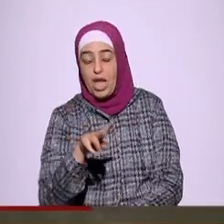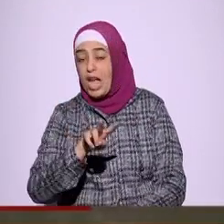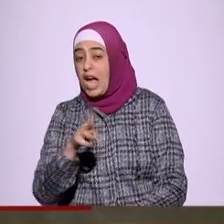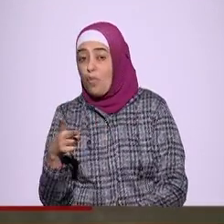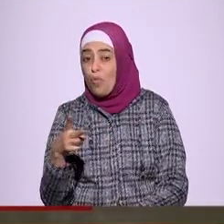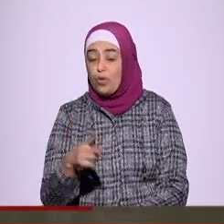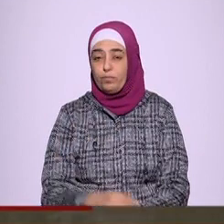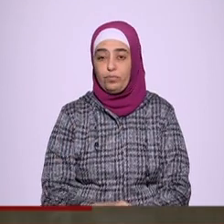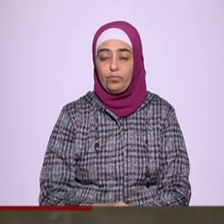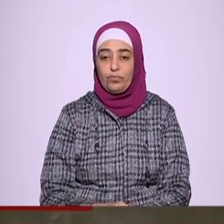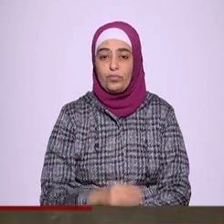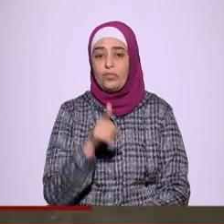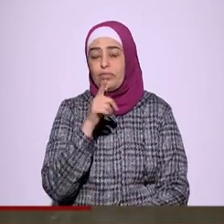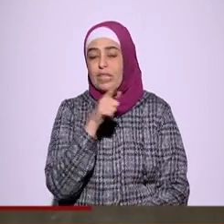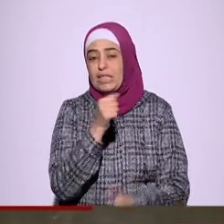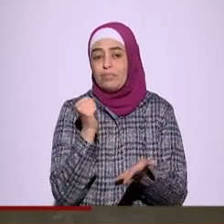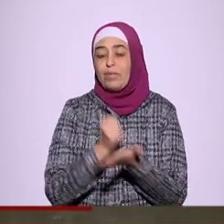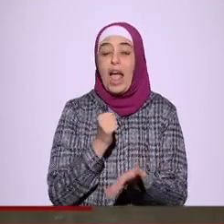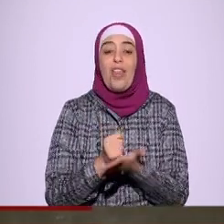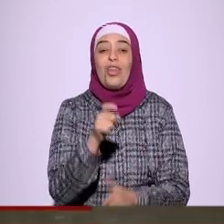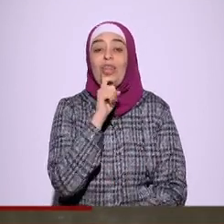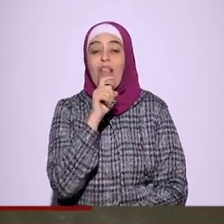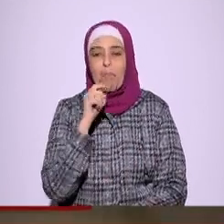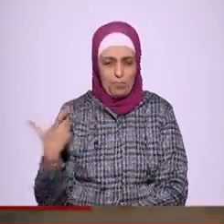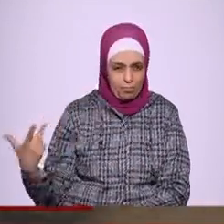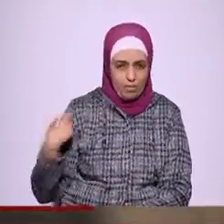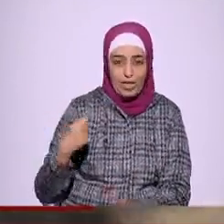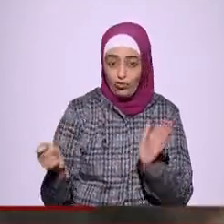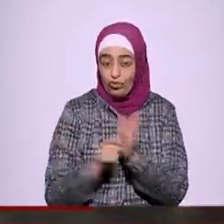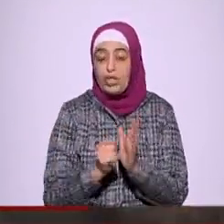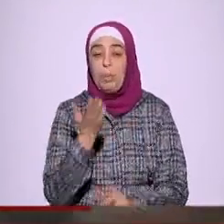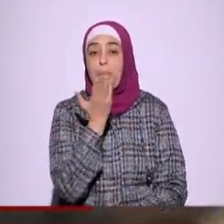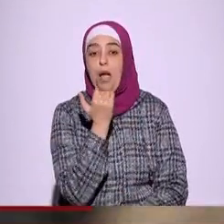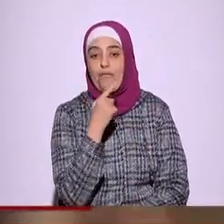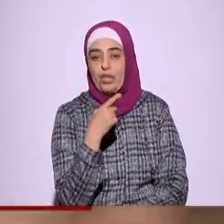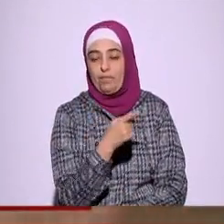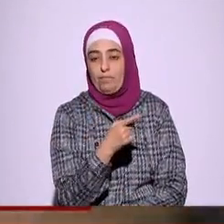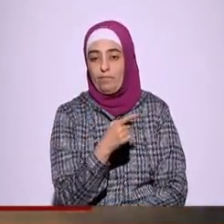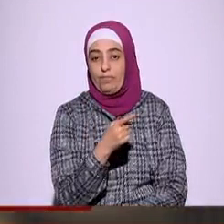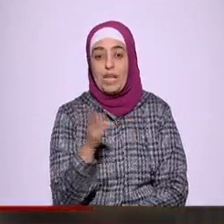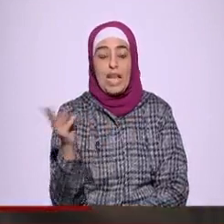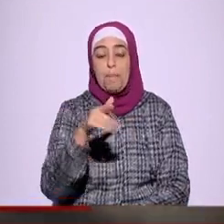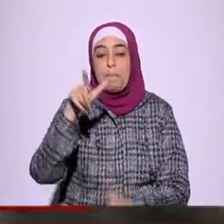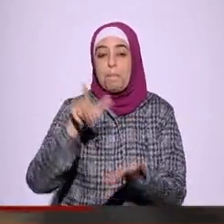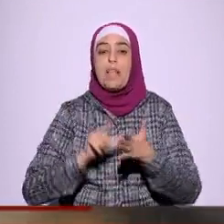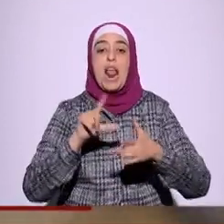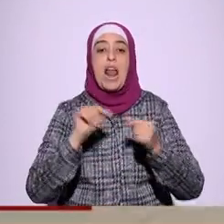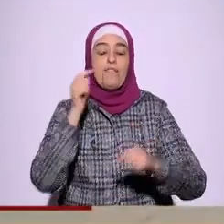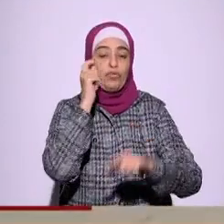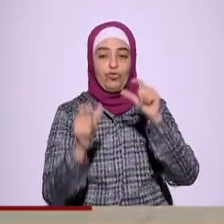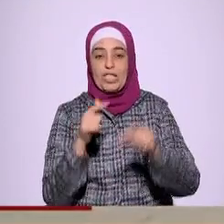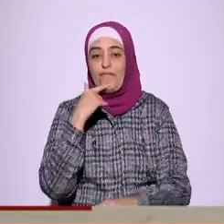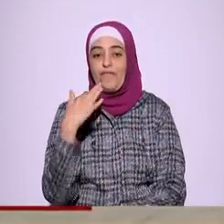ممن قاموا بتزوير شهادة لقاحات وهم يعادلون 100,000 شخص في